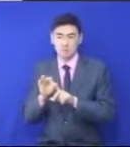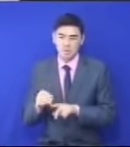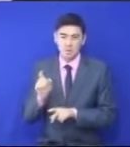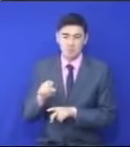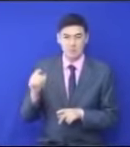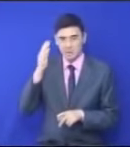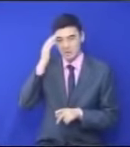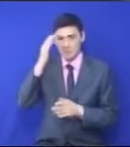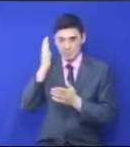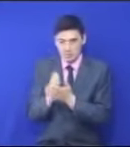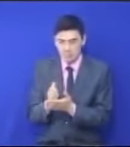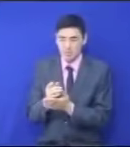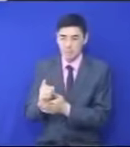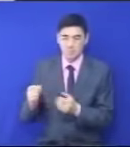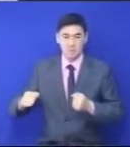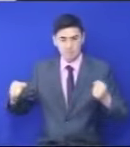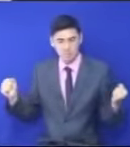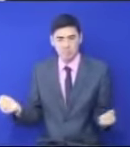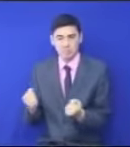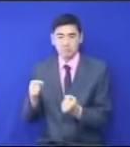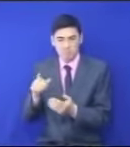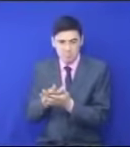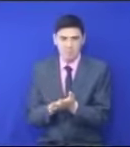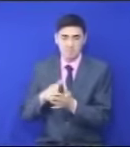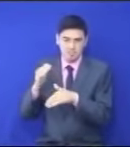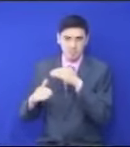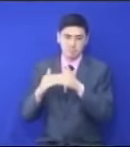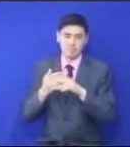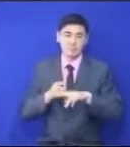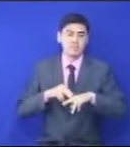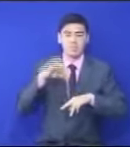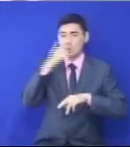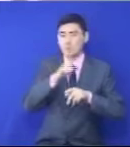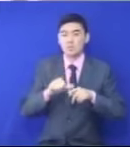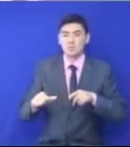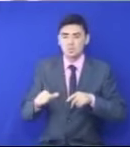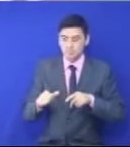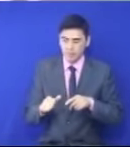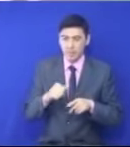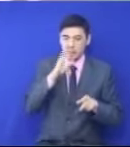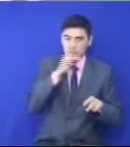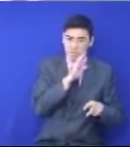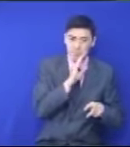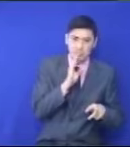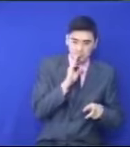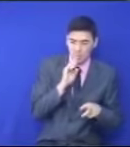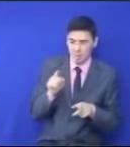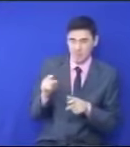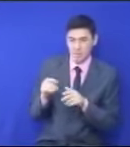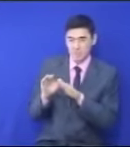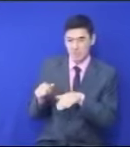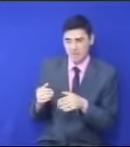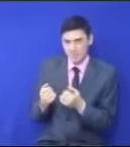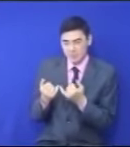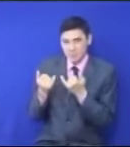Наша цель – дать возможность детям развивать свои способности. Особенность этого года в том, что в параде принимают участие и родители, которые подготовили для